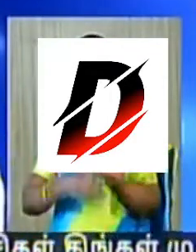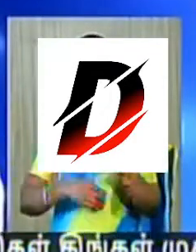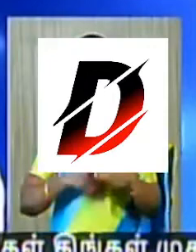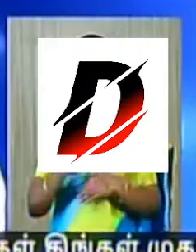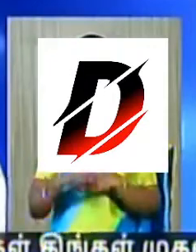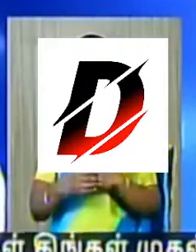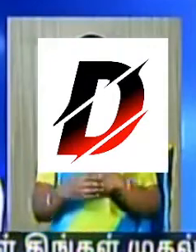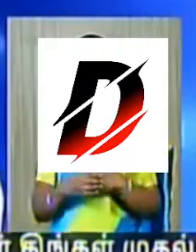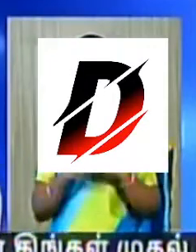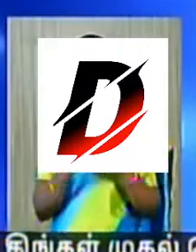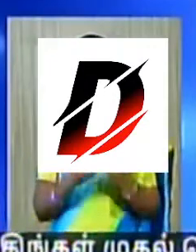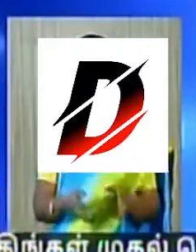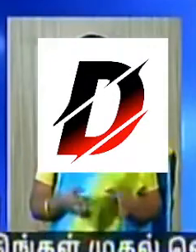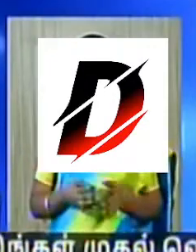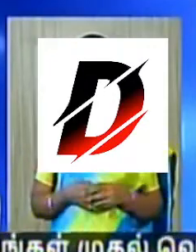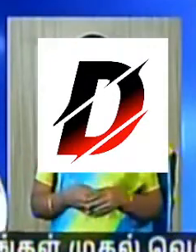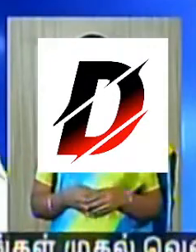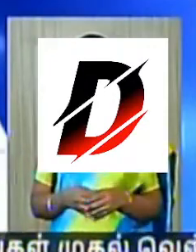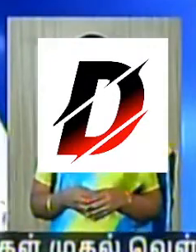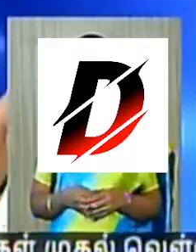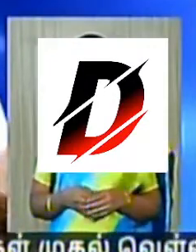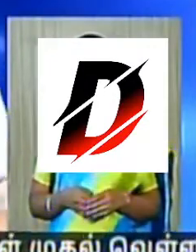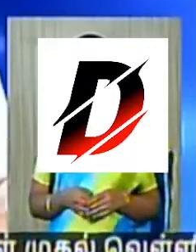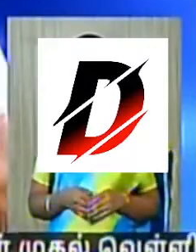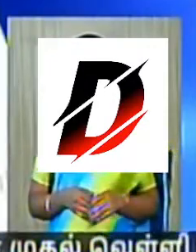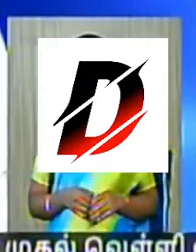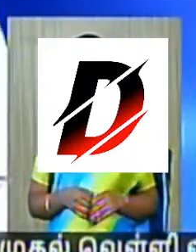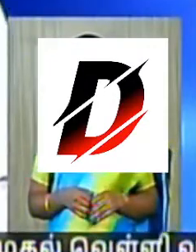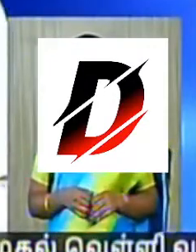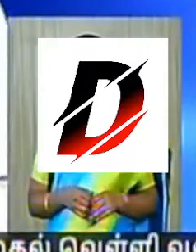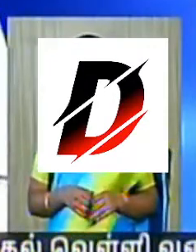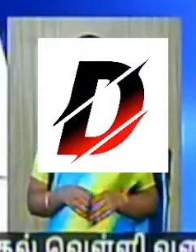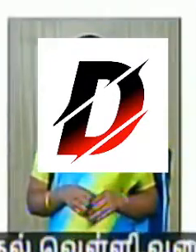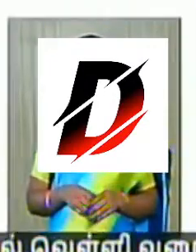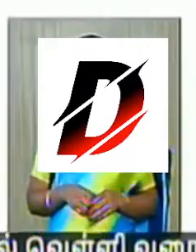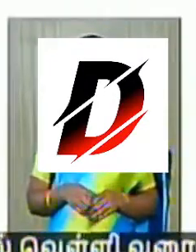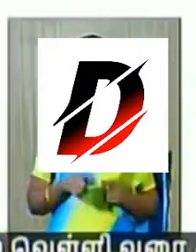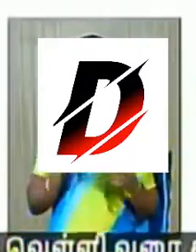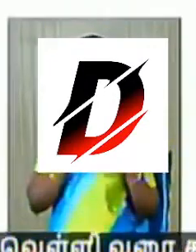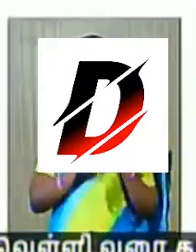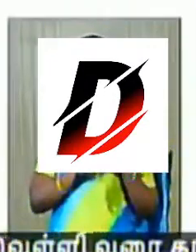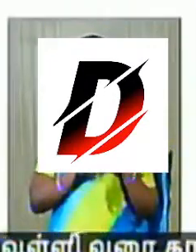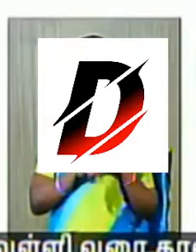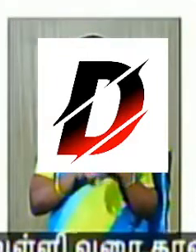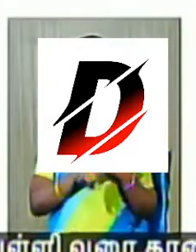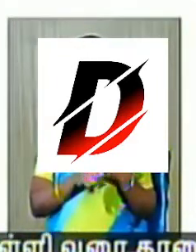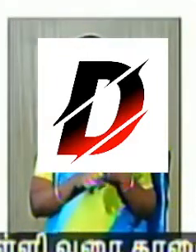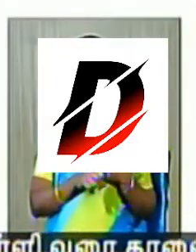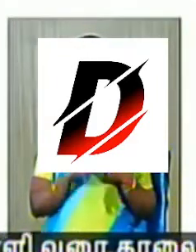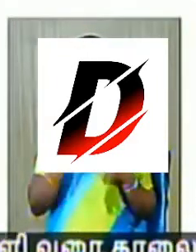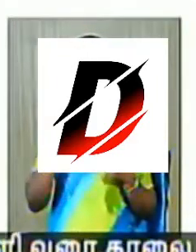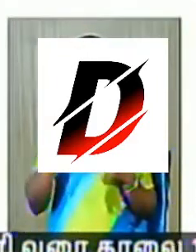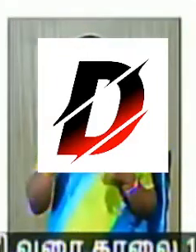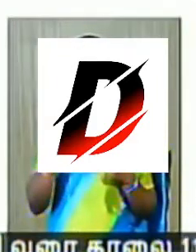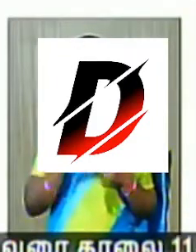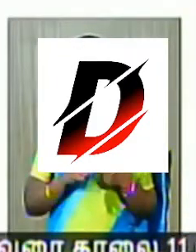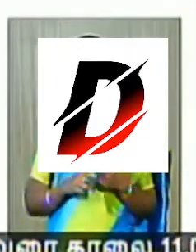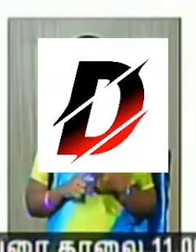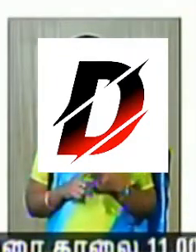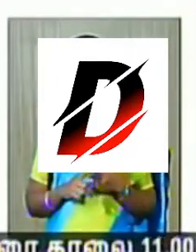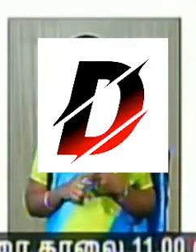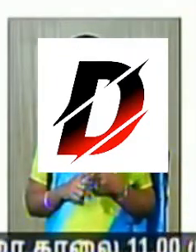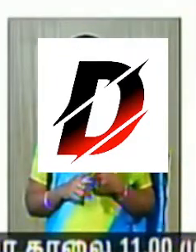பெரிய எண்ணோ அந்த பெரிய எண்ணுக்கான குறியை தான் எடுத்து எழுதணும்ன்ற நம்ம வழக்கமா செய்துட்டு இருக்கோம் வேலை அப்போ 21க்கு தான் பெரிய எண்